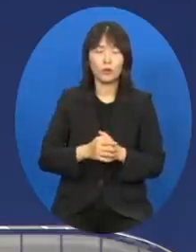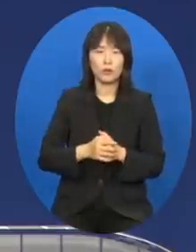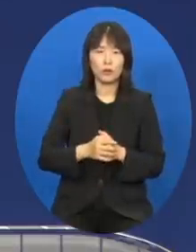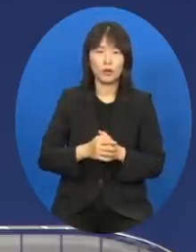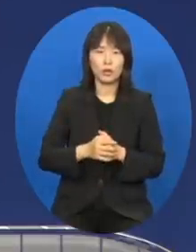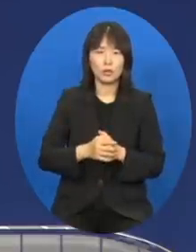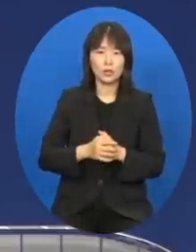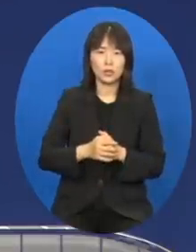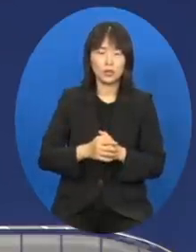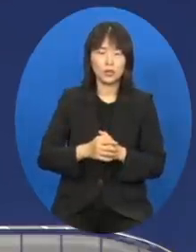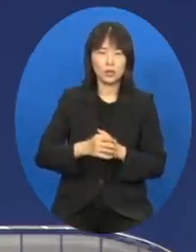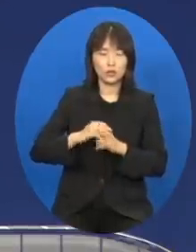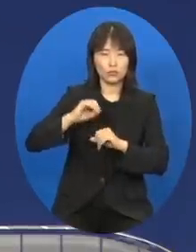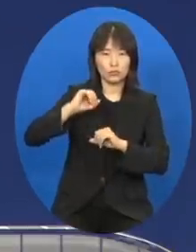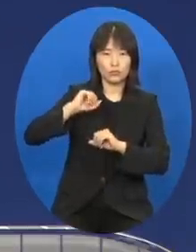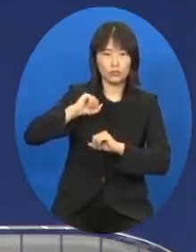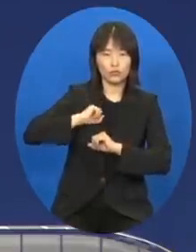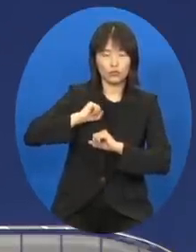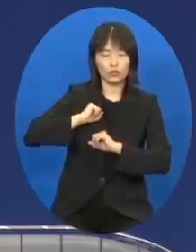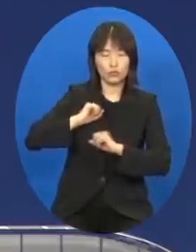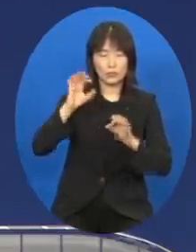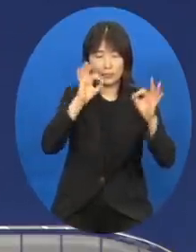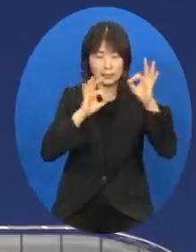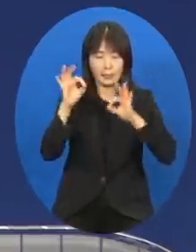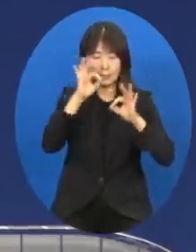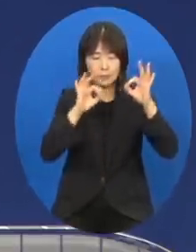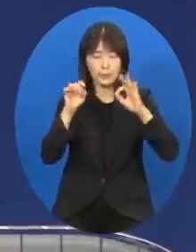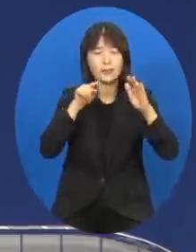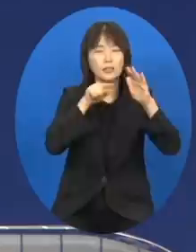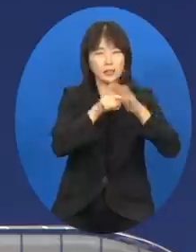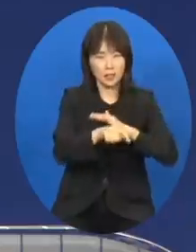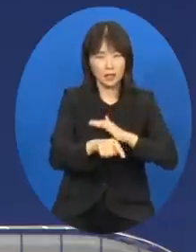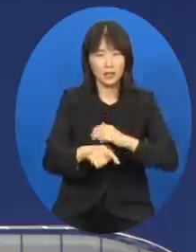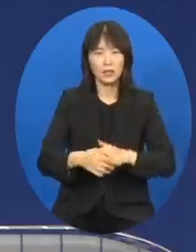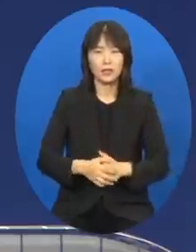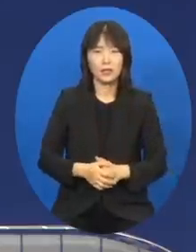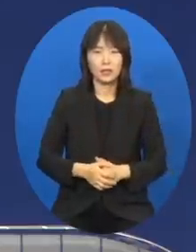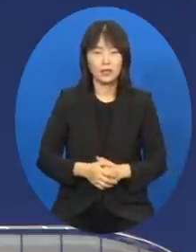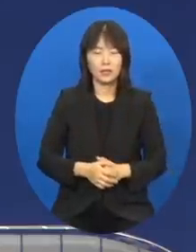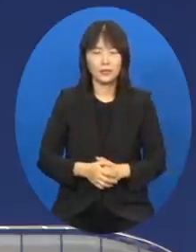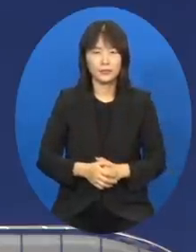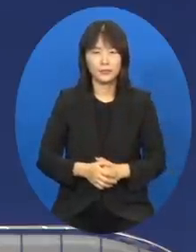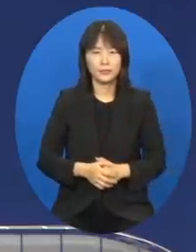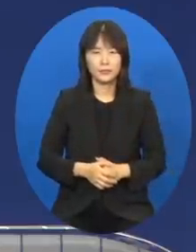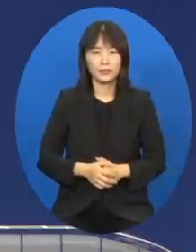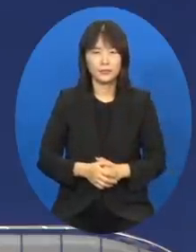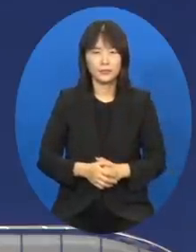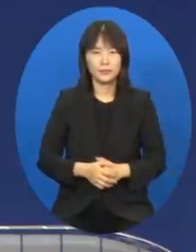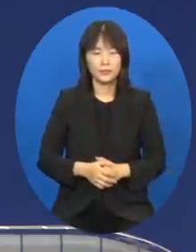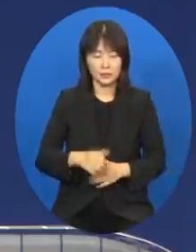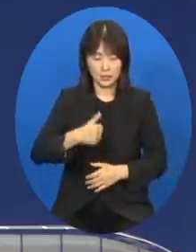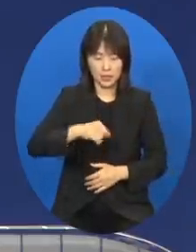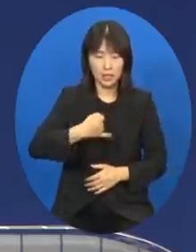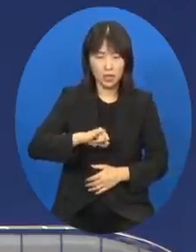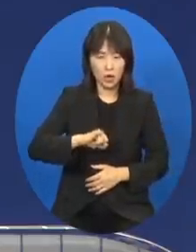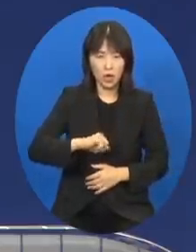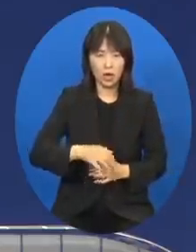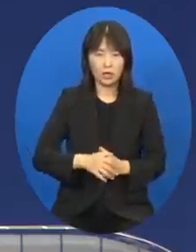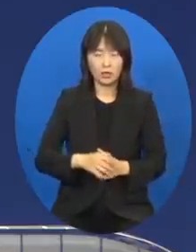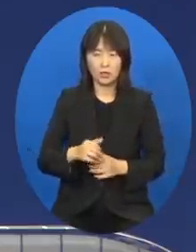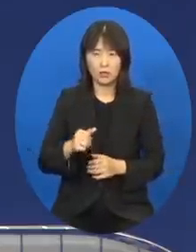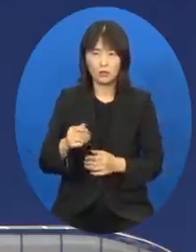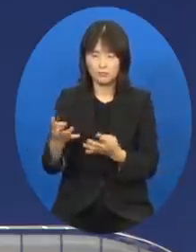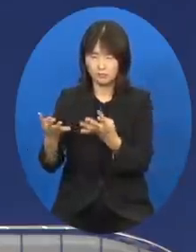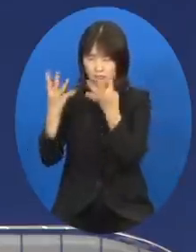부대를 찾아갑니다. 왜? 내 자녀가 거기 있으니까. 원치 않게 자녀가 교도소에